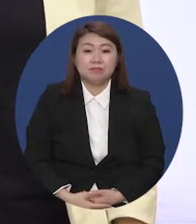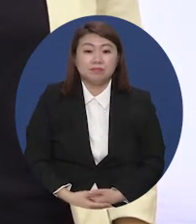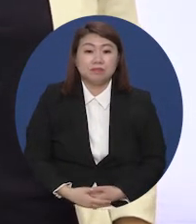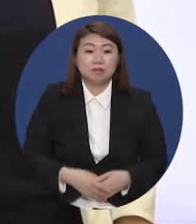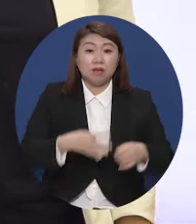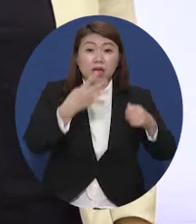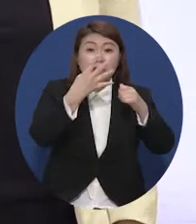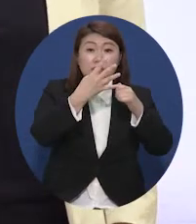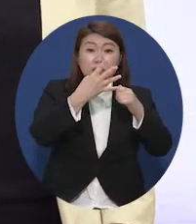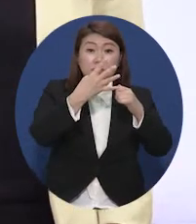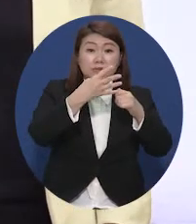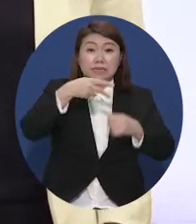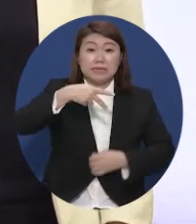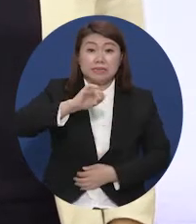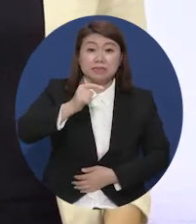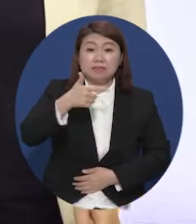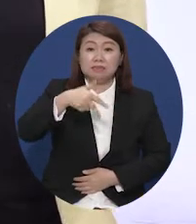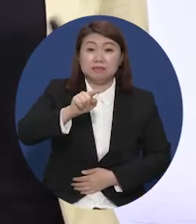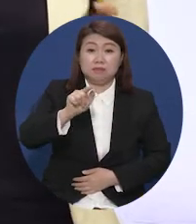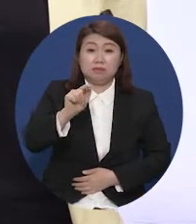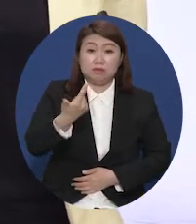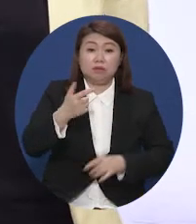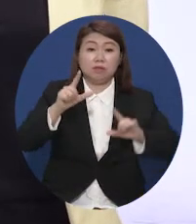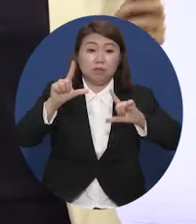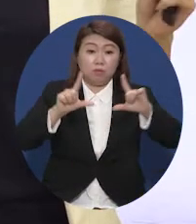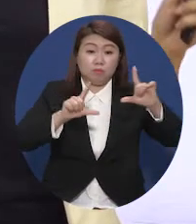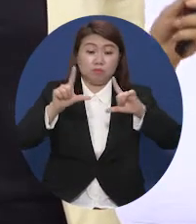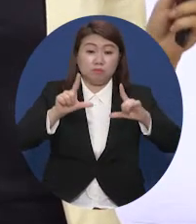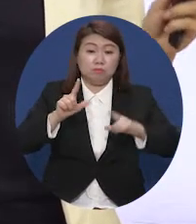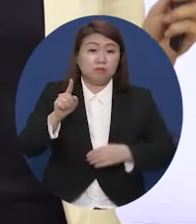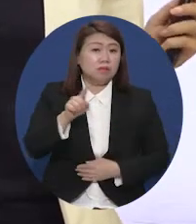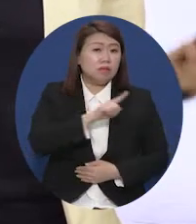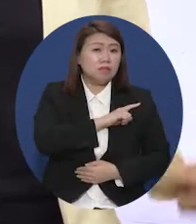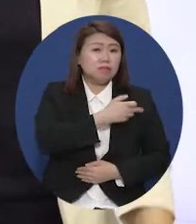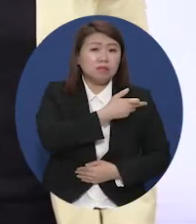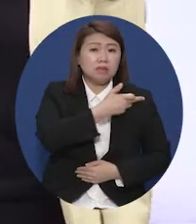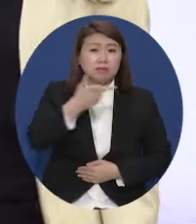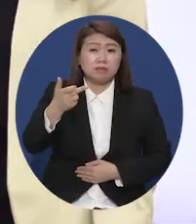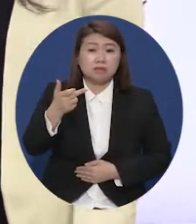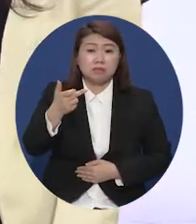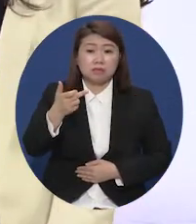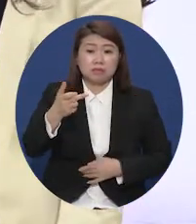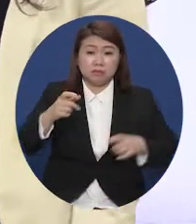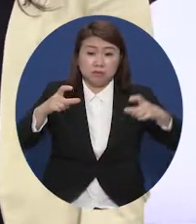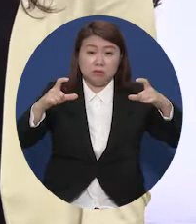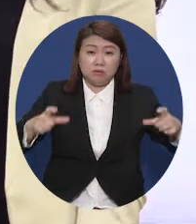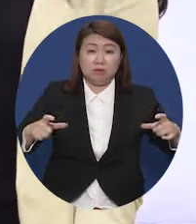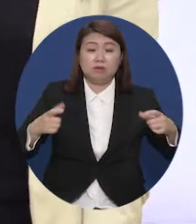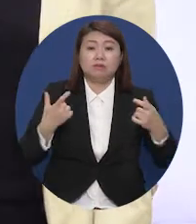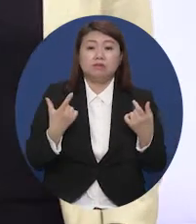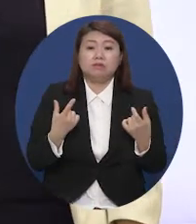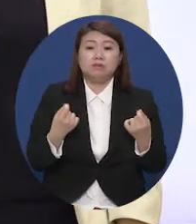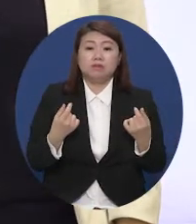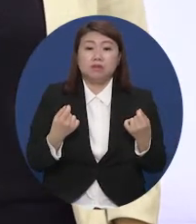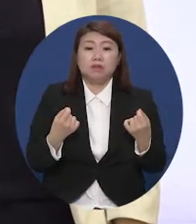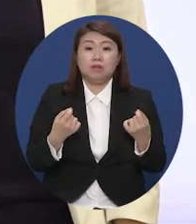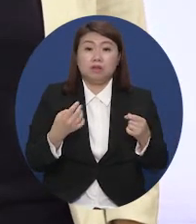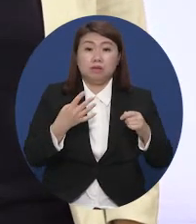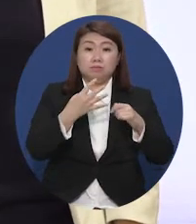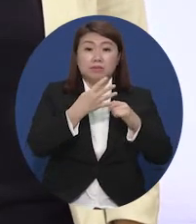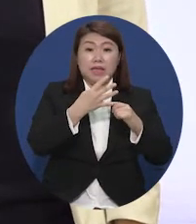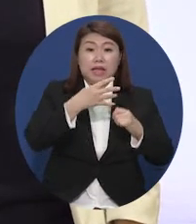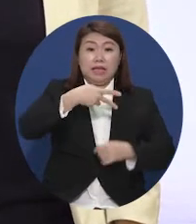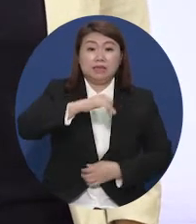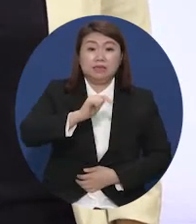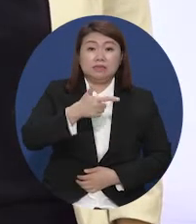띠깔 제4신전의 모습입니다 띠깔이 당시에 가장 큰 거대 도시였던 것답게 이 4신전은 그